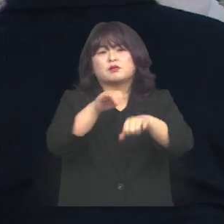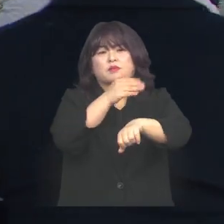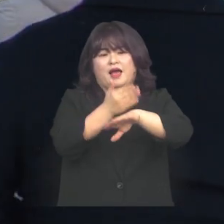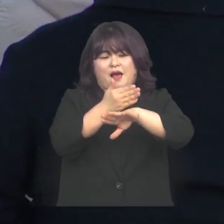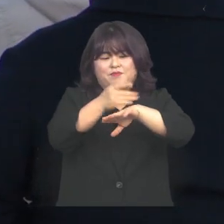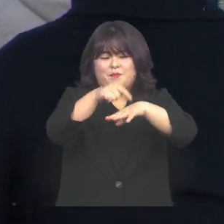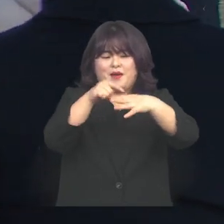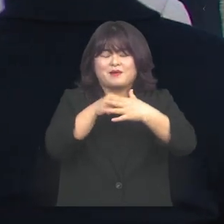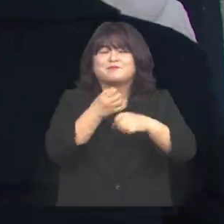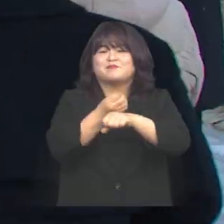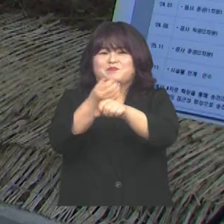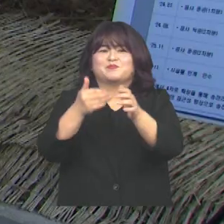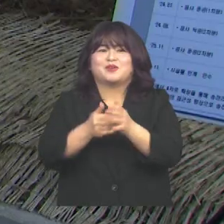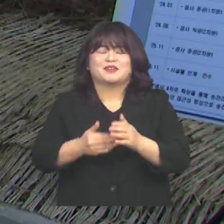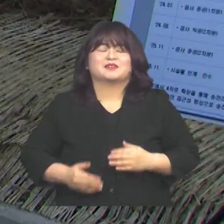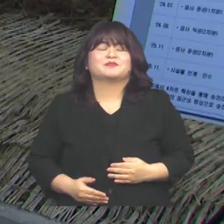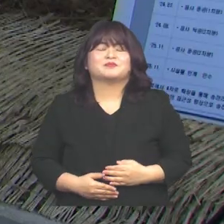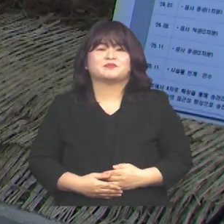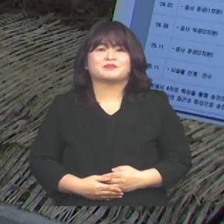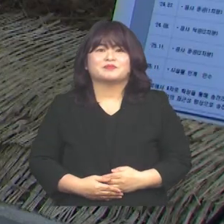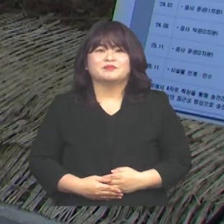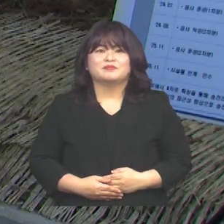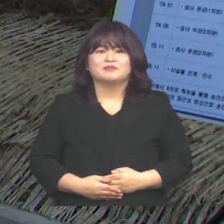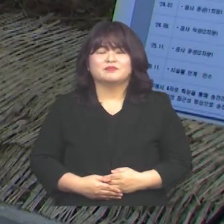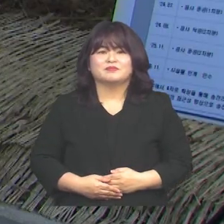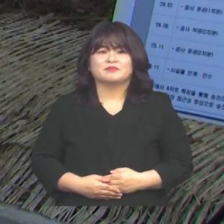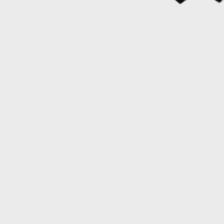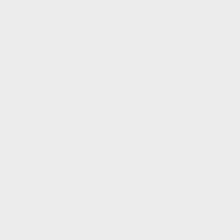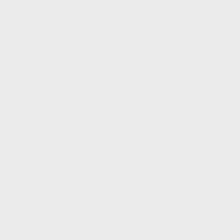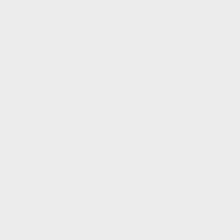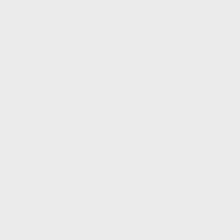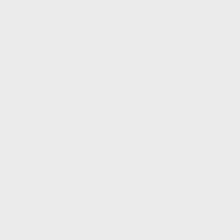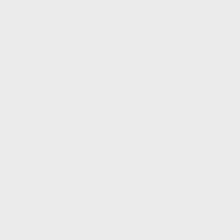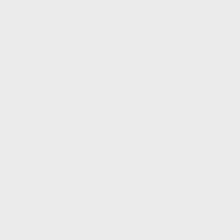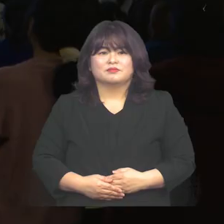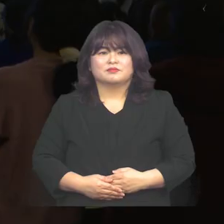감수한 주민들에게 감사의 뜻을 전했습니다.